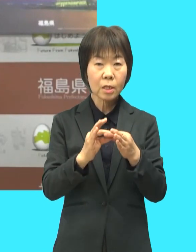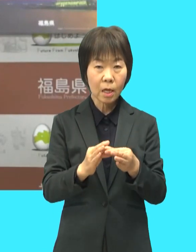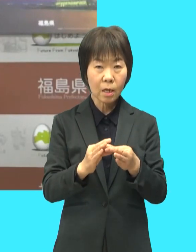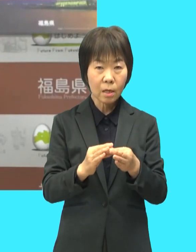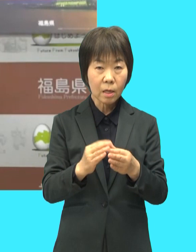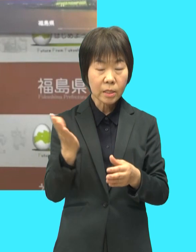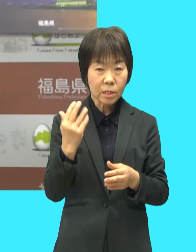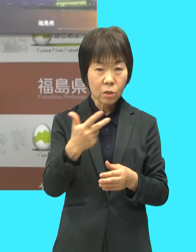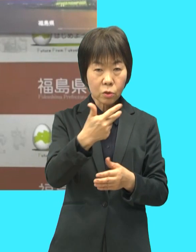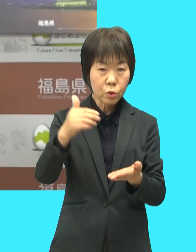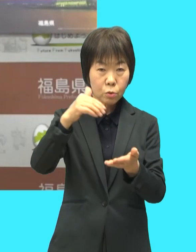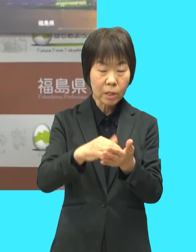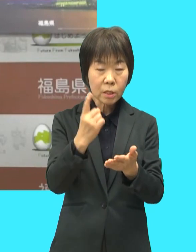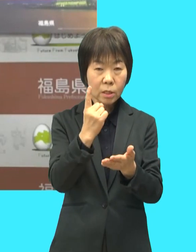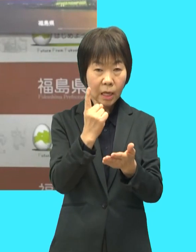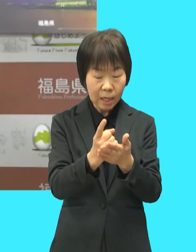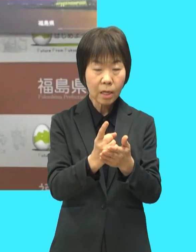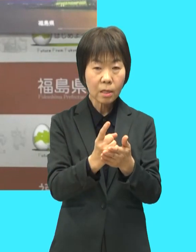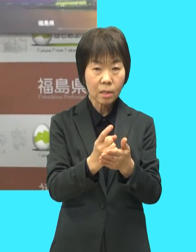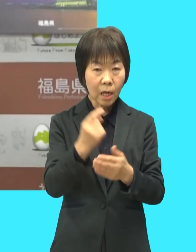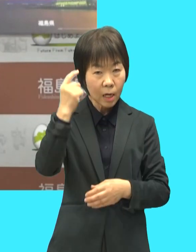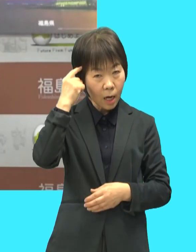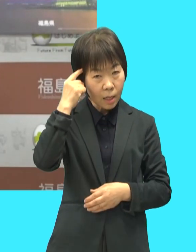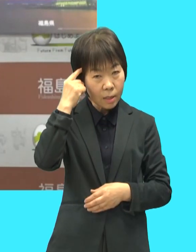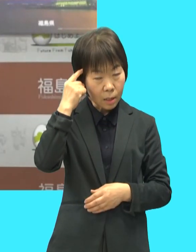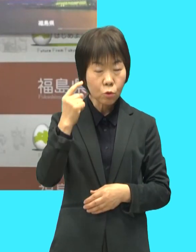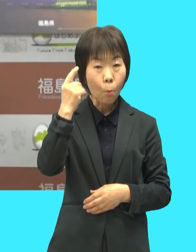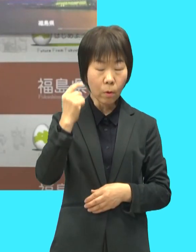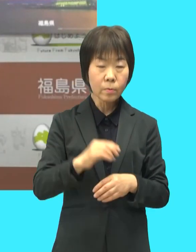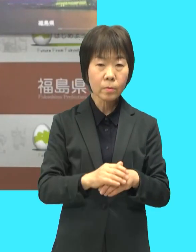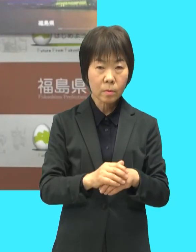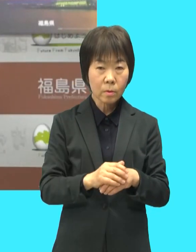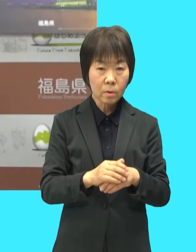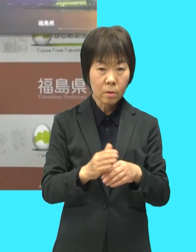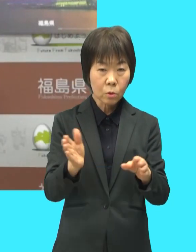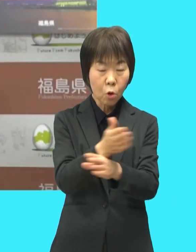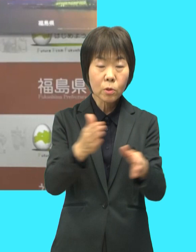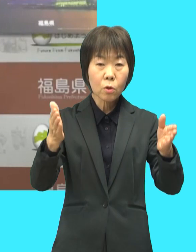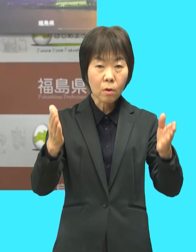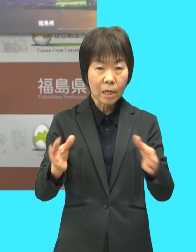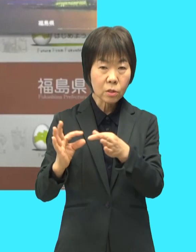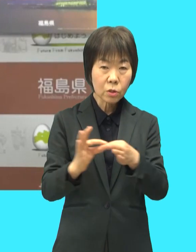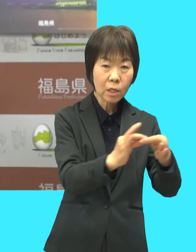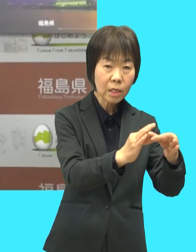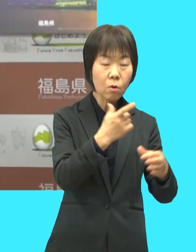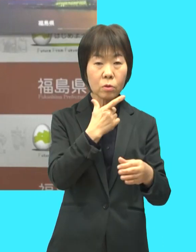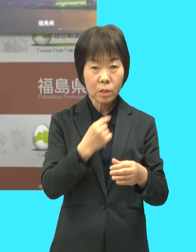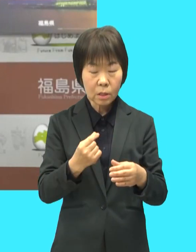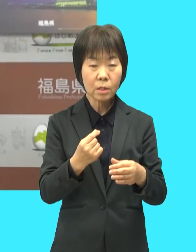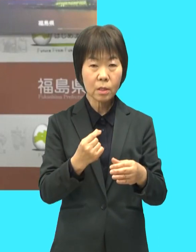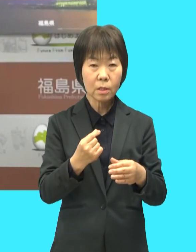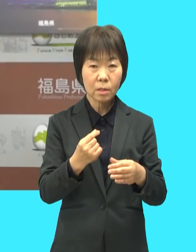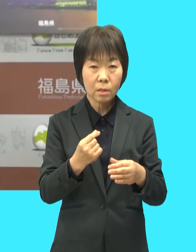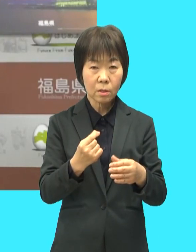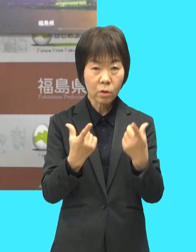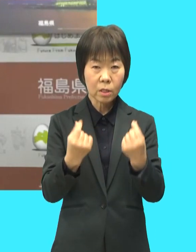日週末だけということを多分考えておられると思いますので、当分の間やはり続けていただきたいんだということを